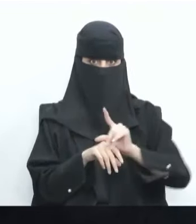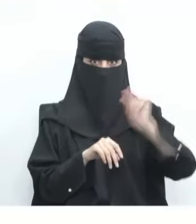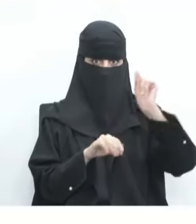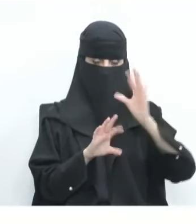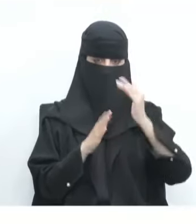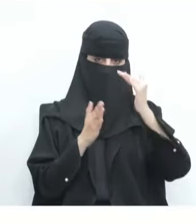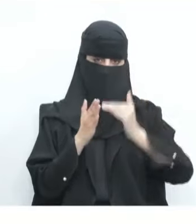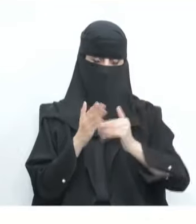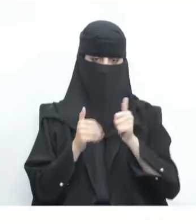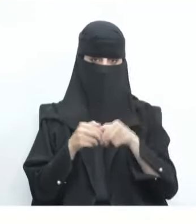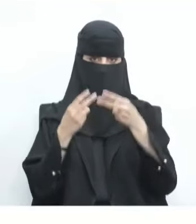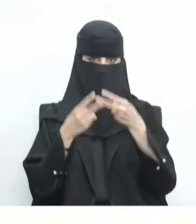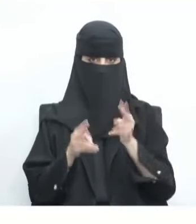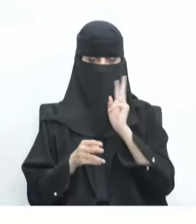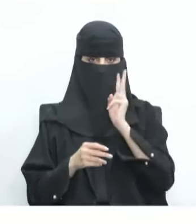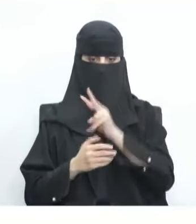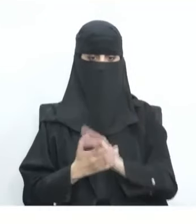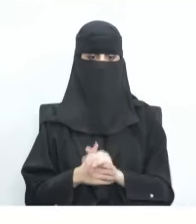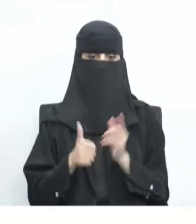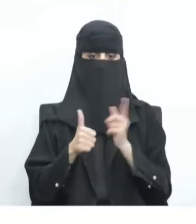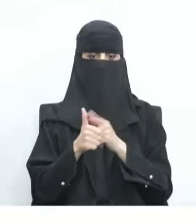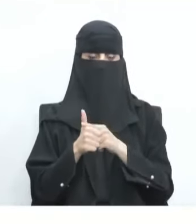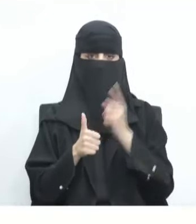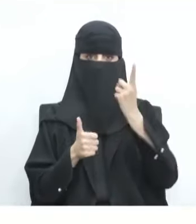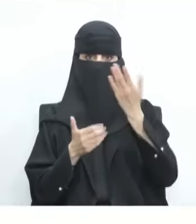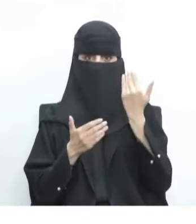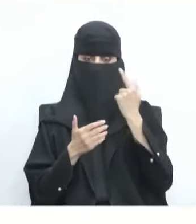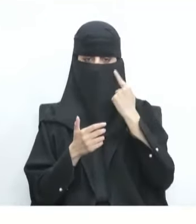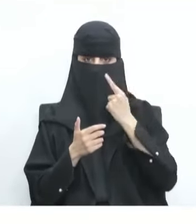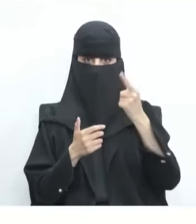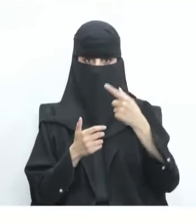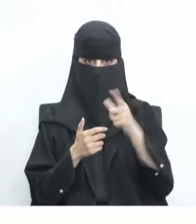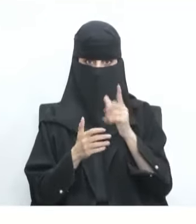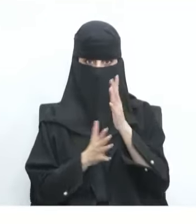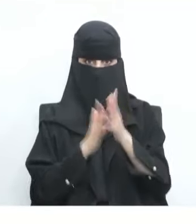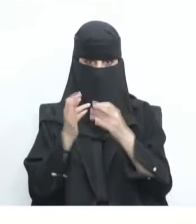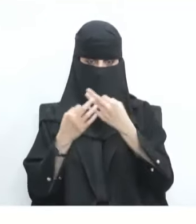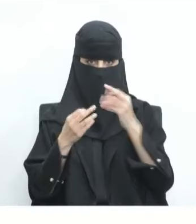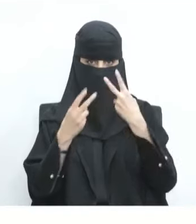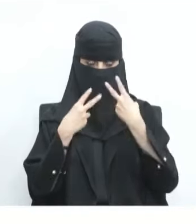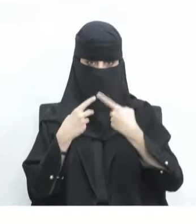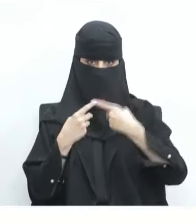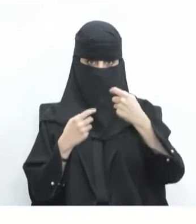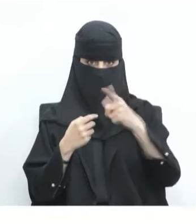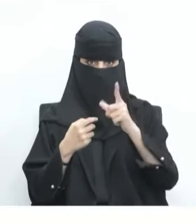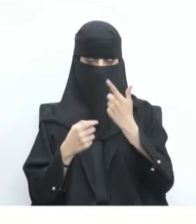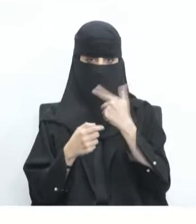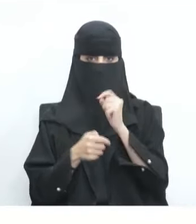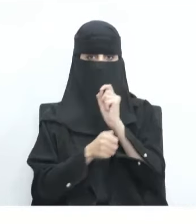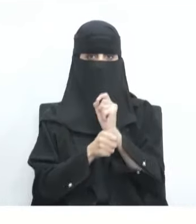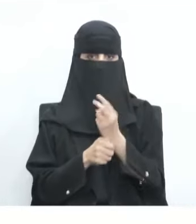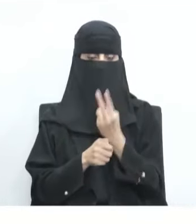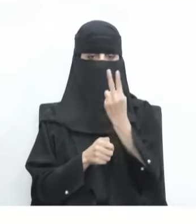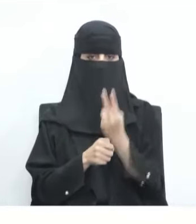نبدا التقط مما استمعت اليه او التقطه مما استمعت اليه